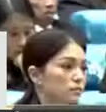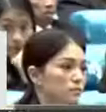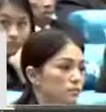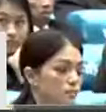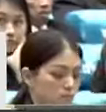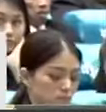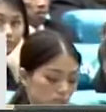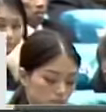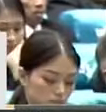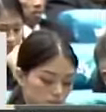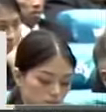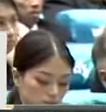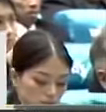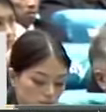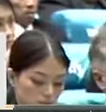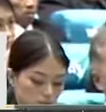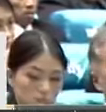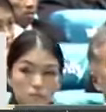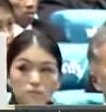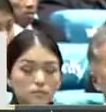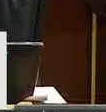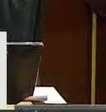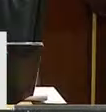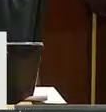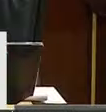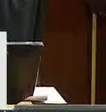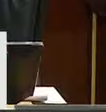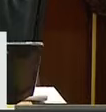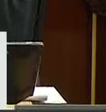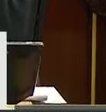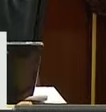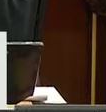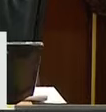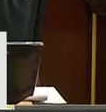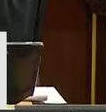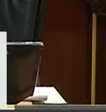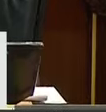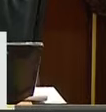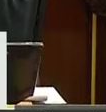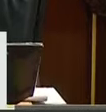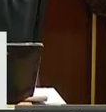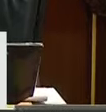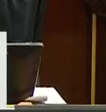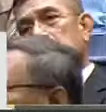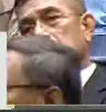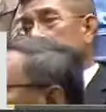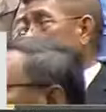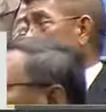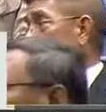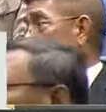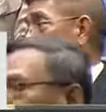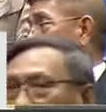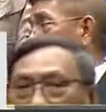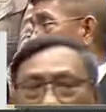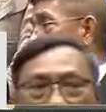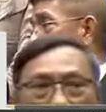์นายธนาธรจึงรุ่งเรืองกิจค่ะ 97นายจุติไกรเลิก พลเ